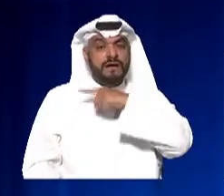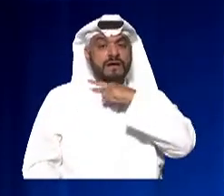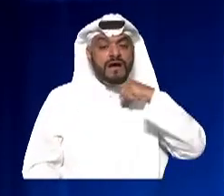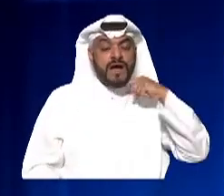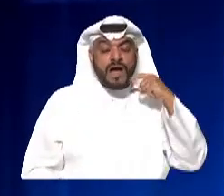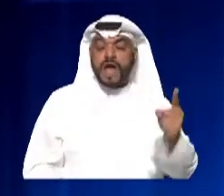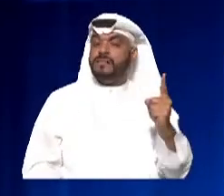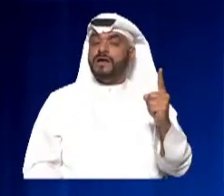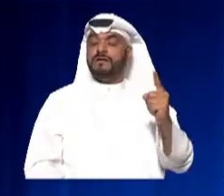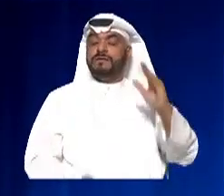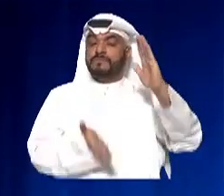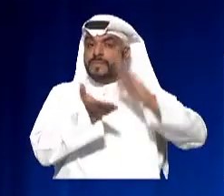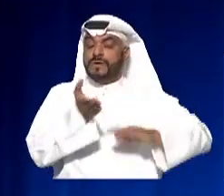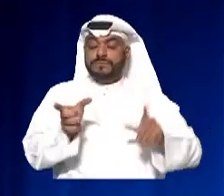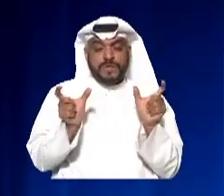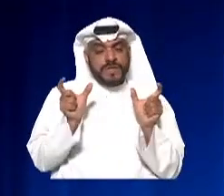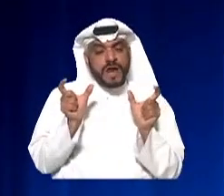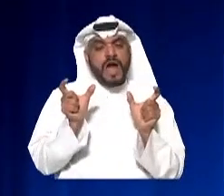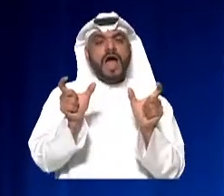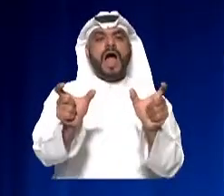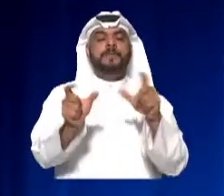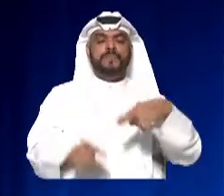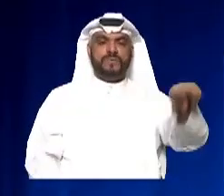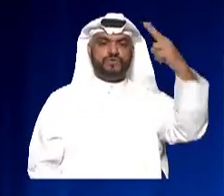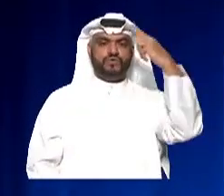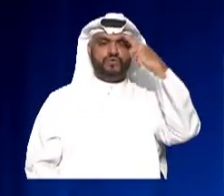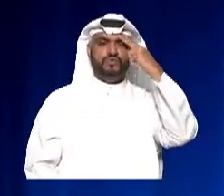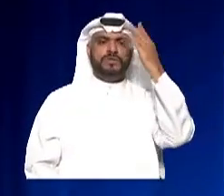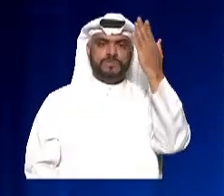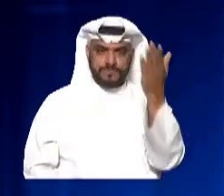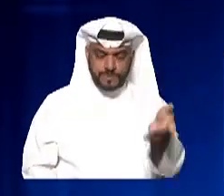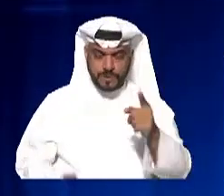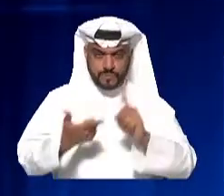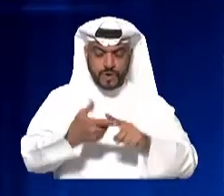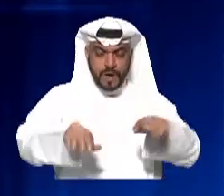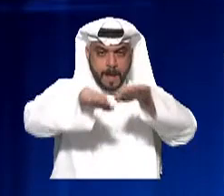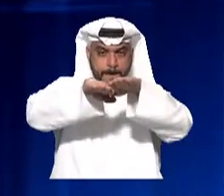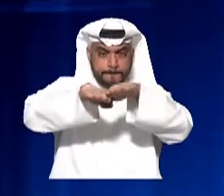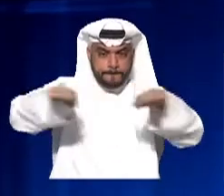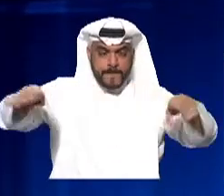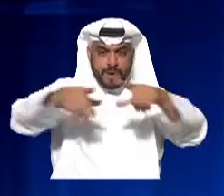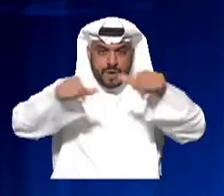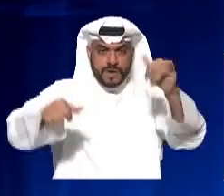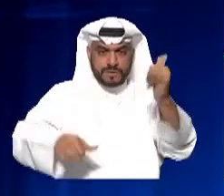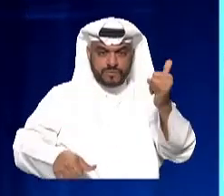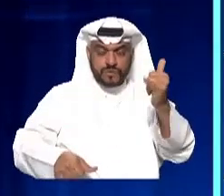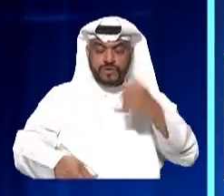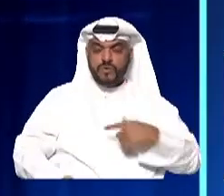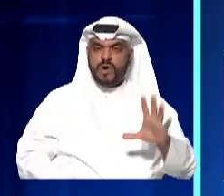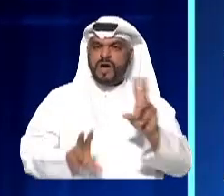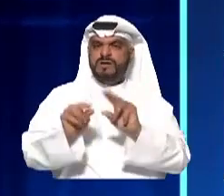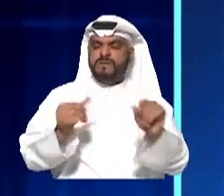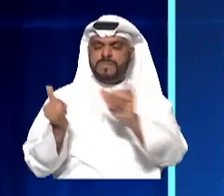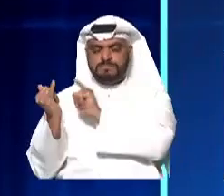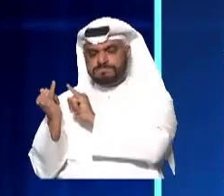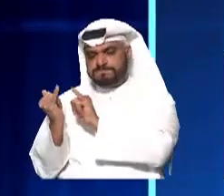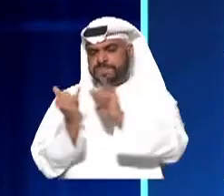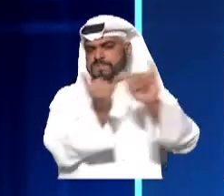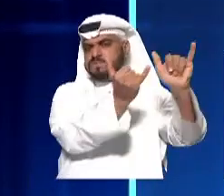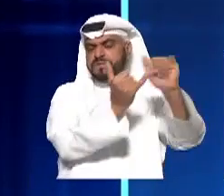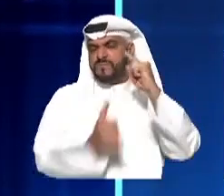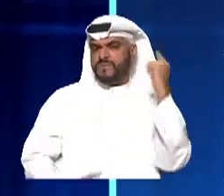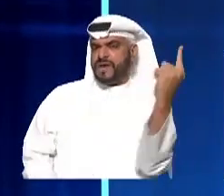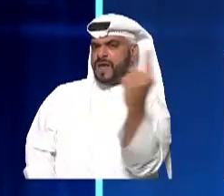تهديد لأمن المملكة العربية السعودية الشقيقة واستقرار المنطقة، وتحديا لجهود المجتمع